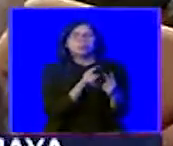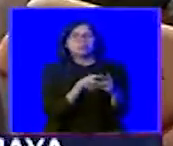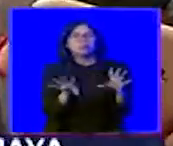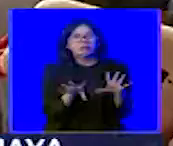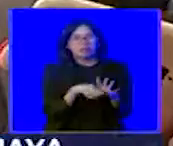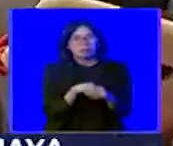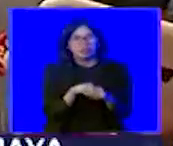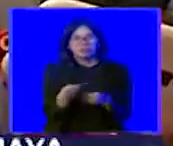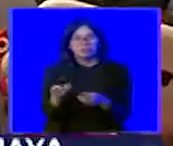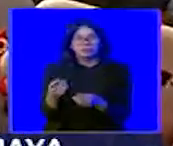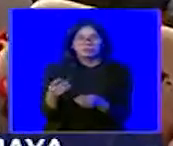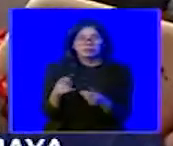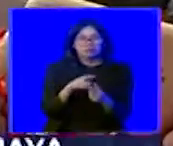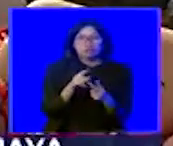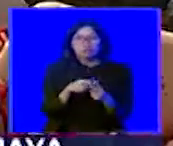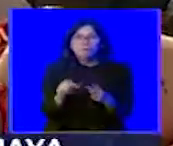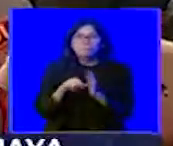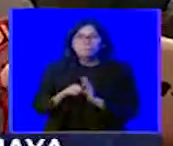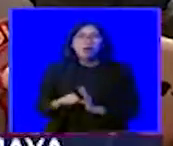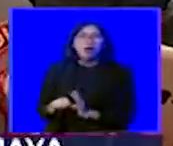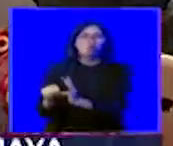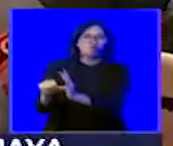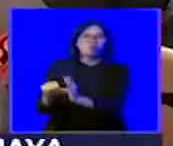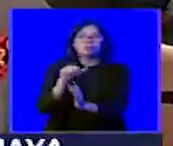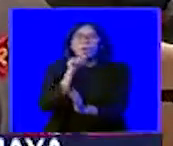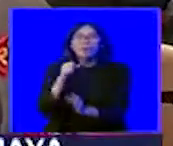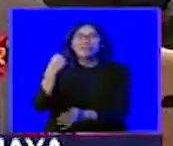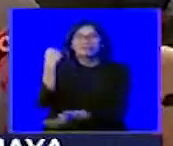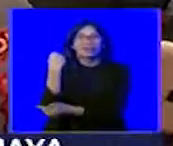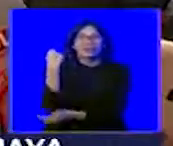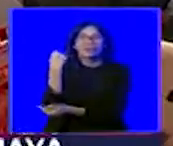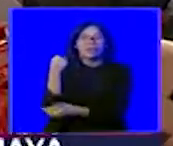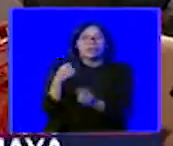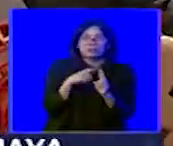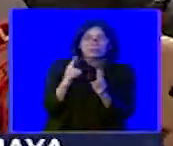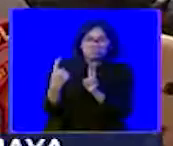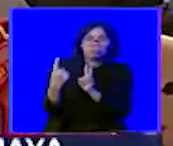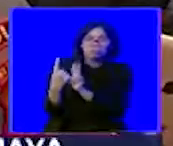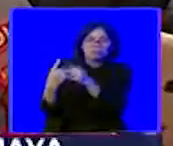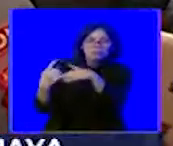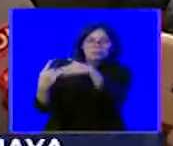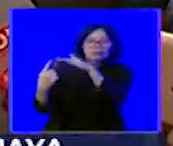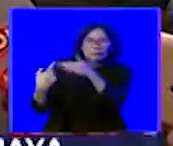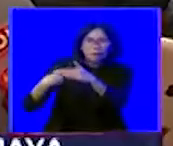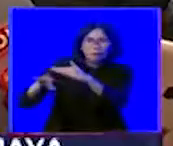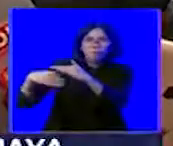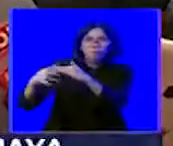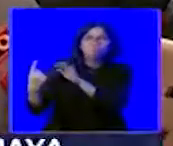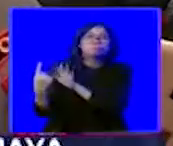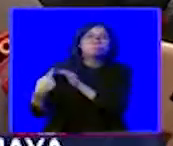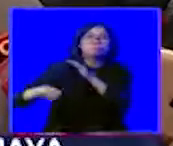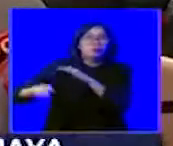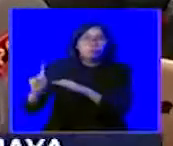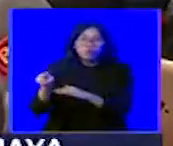indikasi kelalaian membantu si tersangka Chai Changpan ini melarikan diri dengan menyediakan